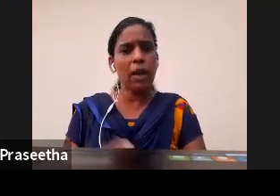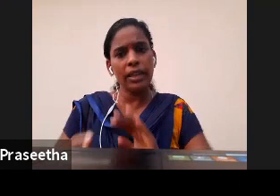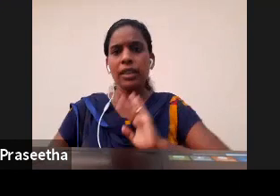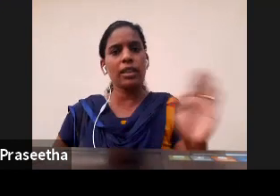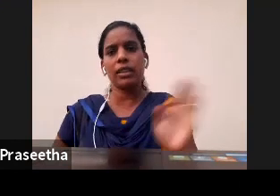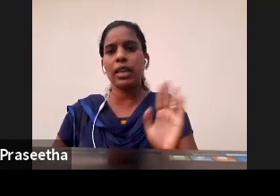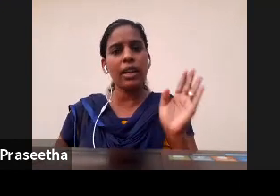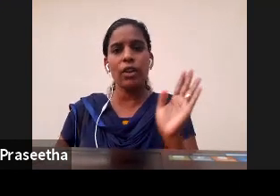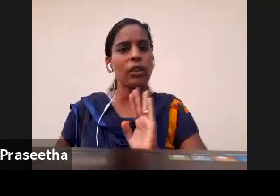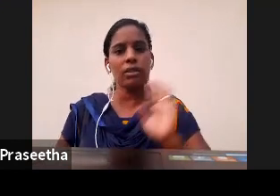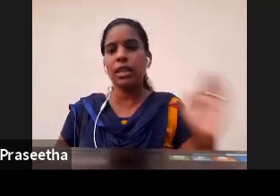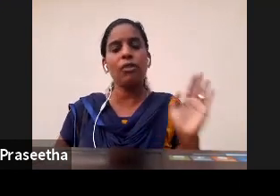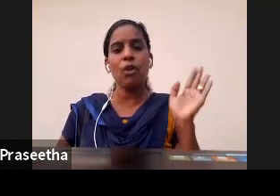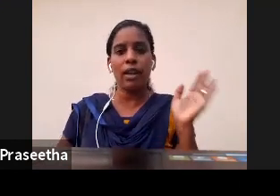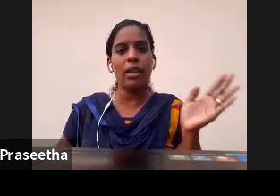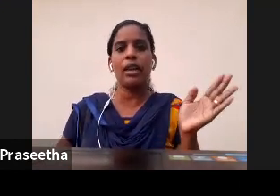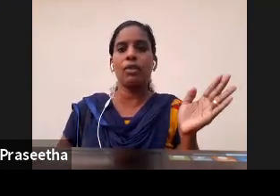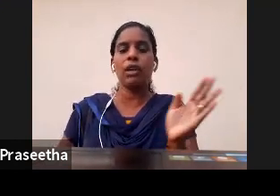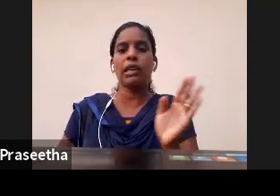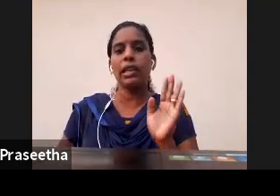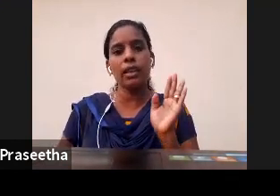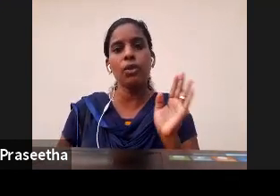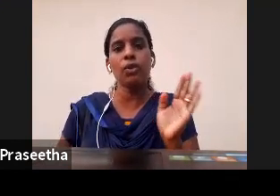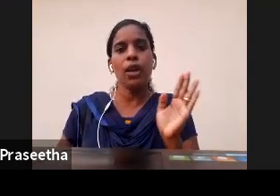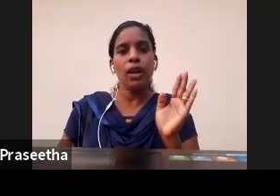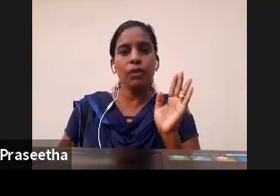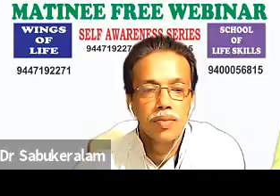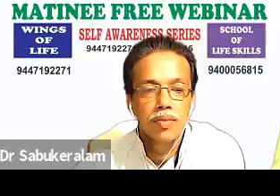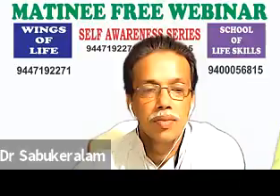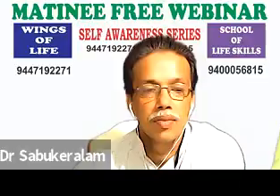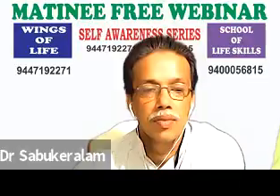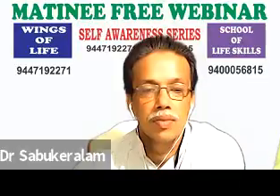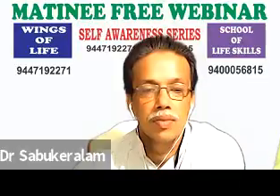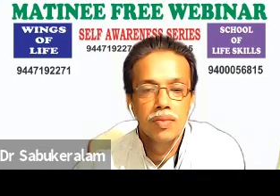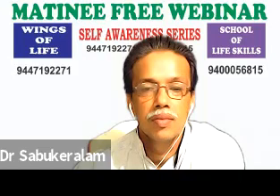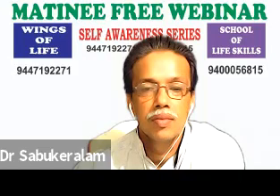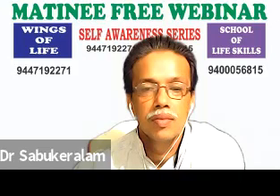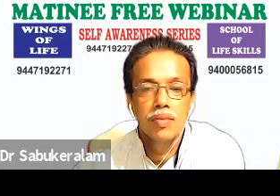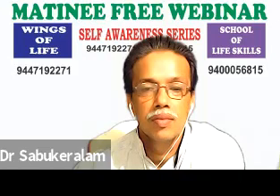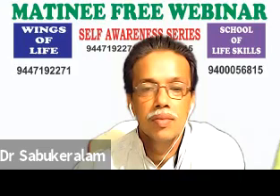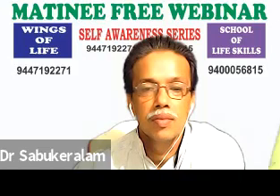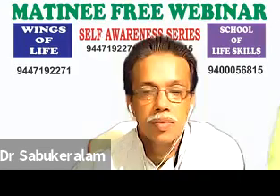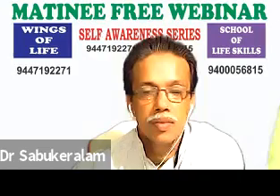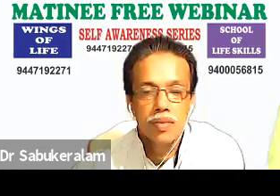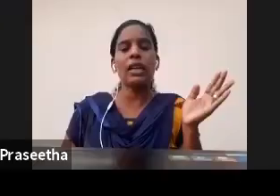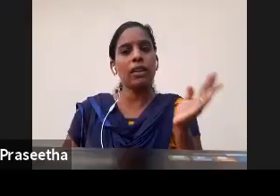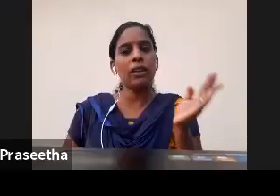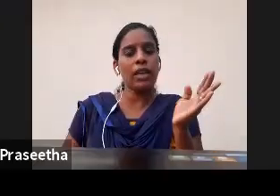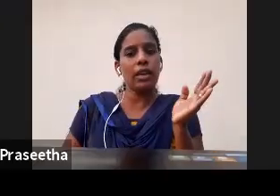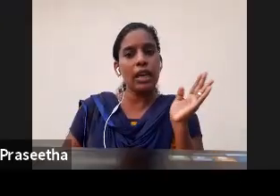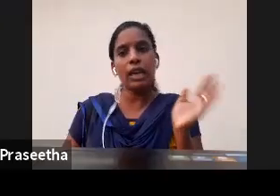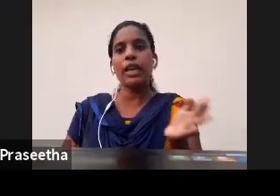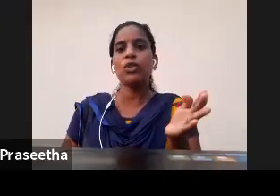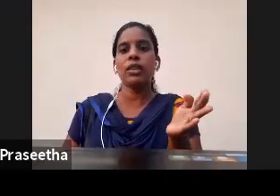ആൾ, മാറ്റി നിർത്തേണ്ടവരോ നിർത്തേണ്ടവരോ അല്ല ഡെഫ്, അല്ലെങ്കിൽ ഏതെങ്കിലും ഒരു ഡിഫറൻ്റ്ലി ഏബിൾഡ് ആയിട്ടുള്ള, അവർ നമ്മളോടൊപ്പം തന്നെ വളരേണ്ട, അത്